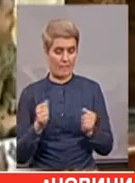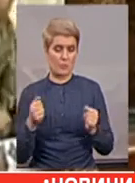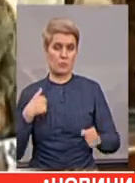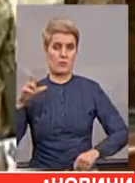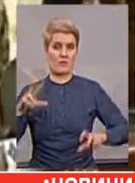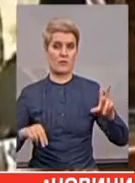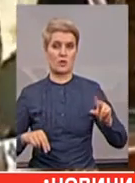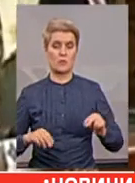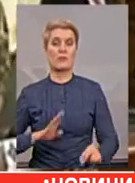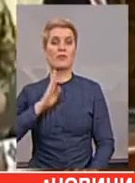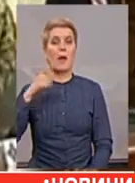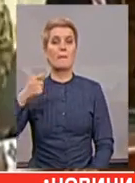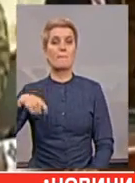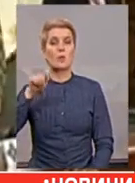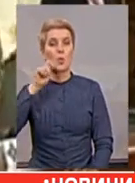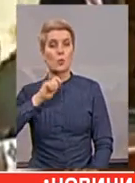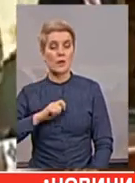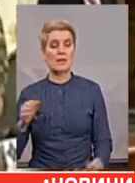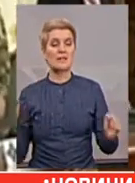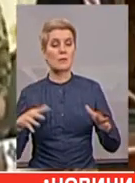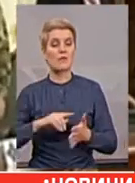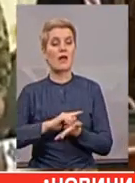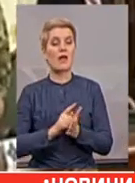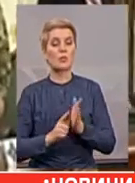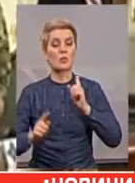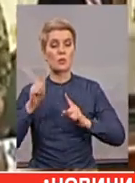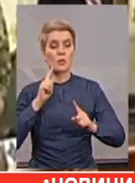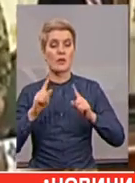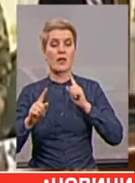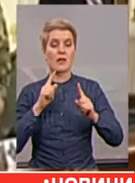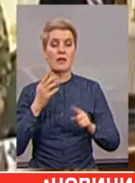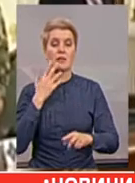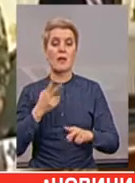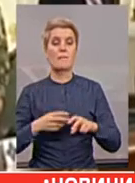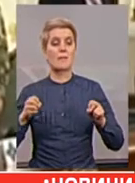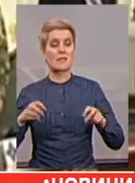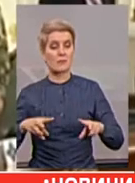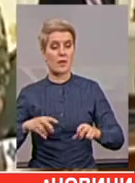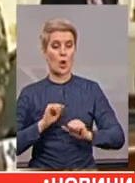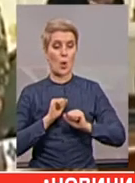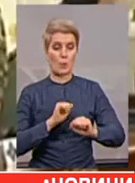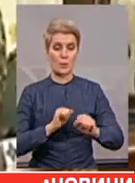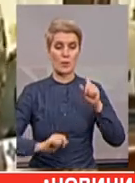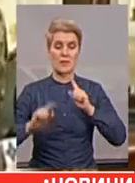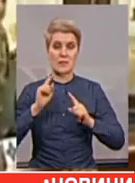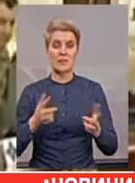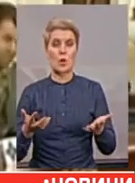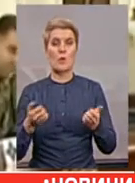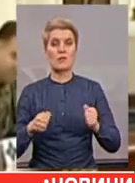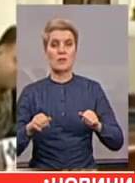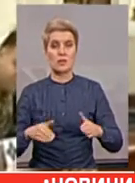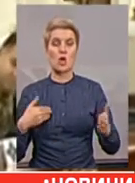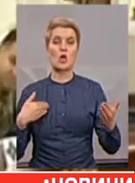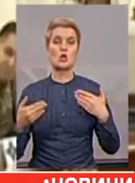вважаю. Вранці президент України Петро Порошенко зібрав екстрену нараду Ради національної безпеки і оборони. На засіданні ухвалили рішення і